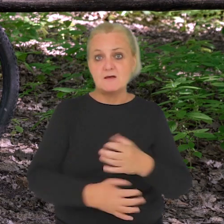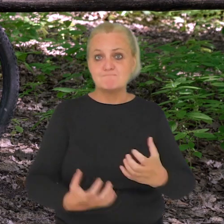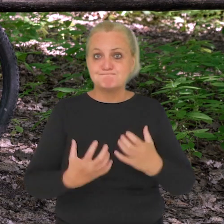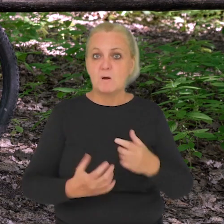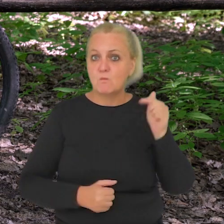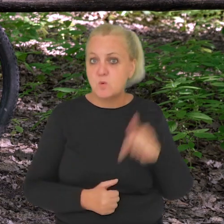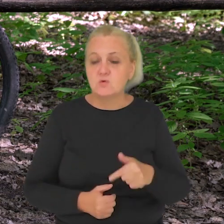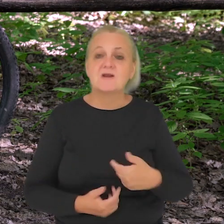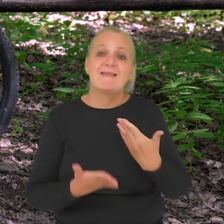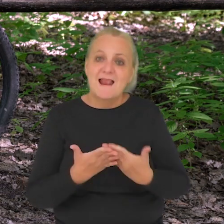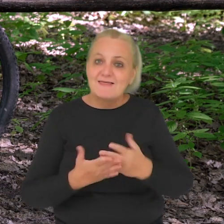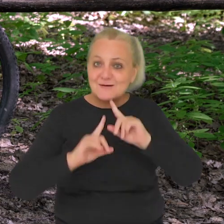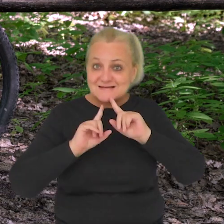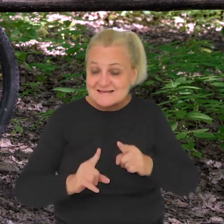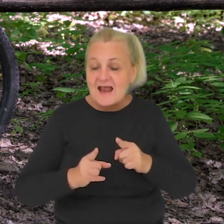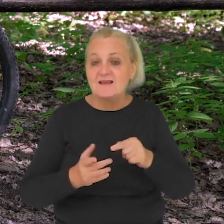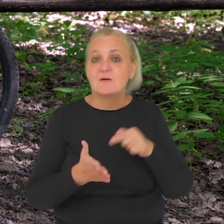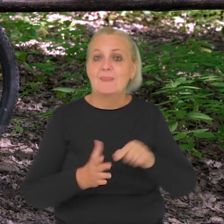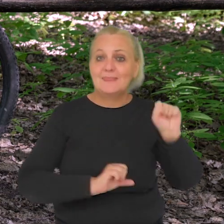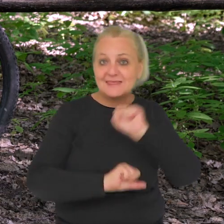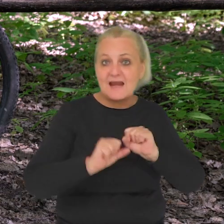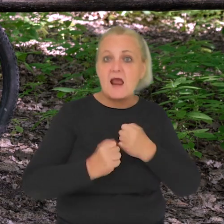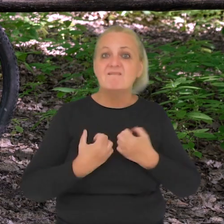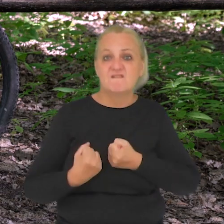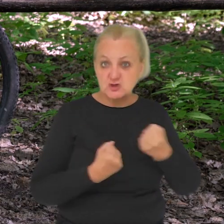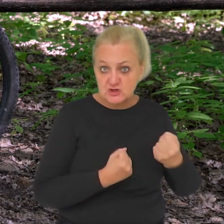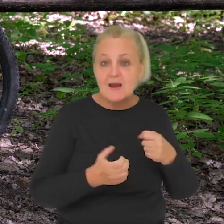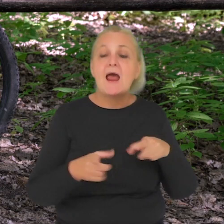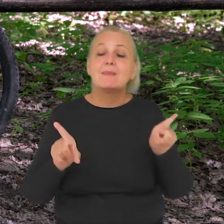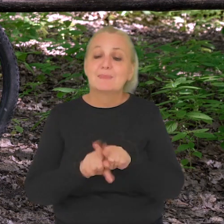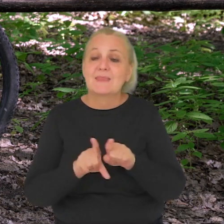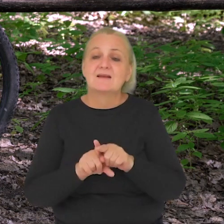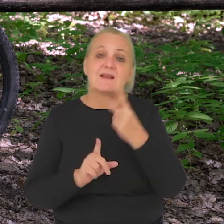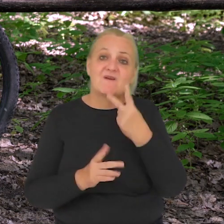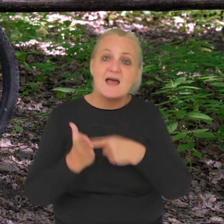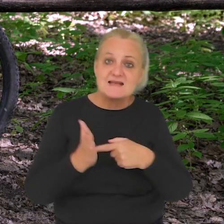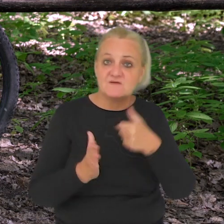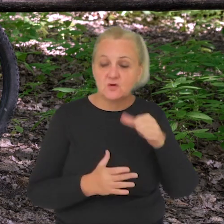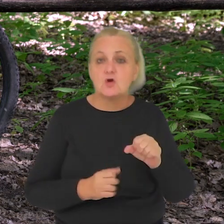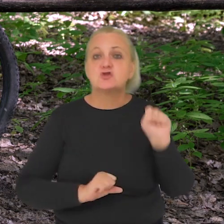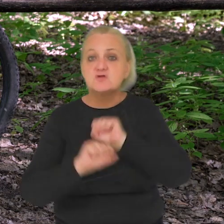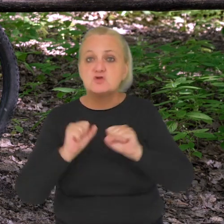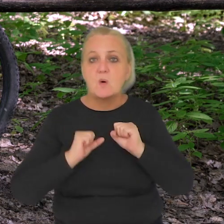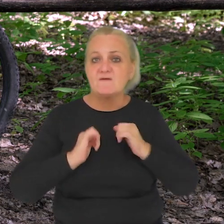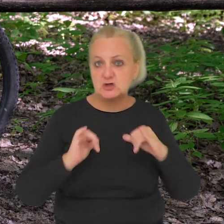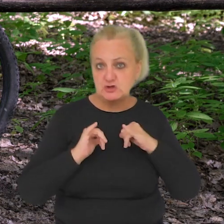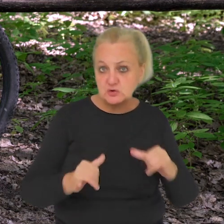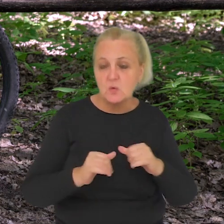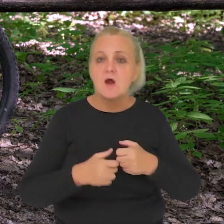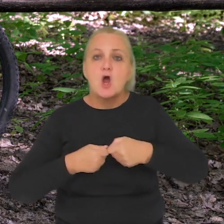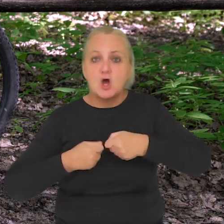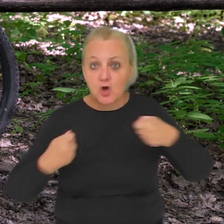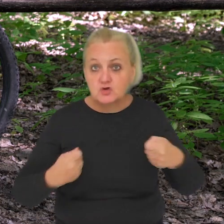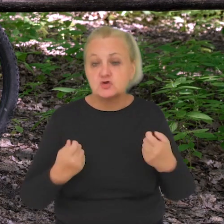to te mięśnie trzeba mieć. I dlatego zalecamy, żeby oprócz tego treningu wytrzymałościowego dwa co najmniej razy w tygodniu mieć